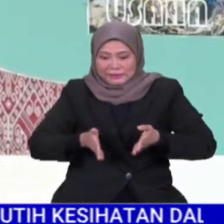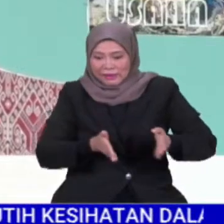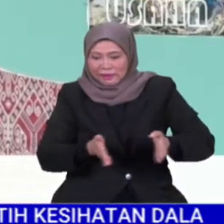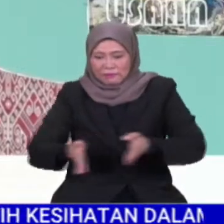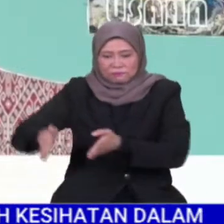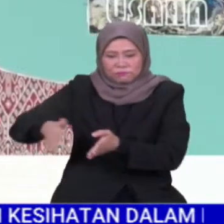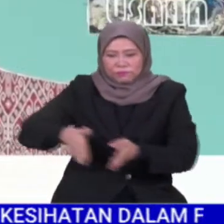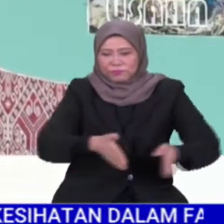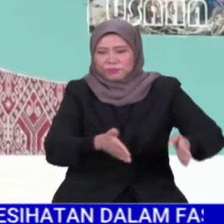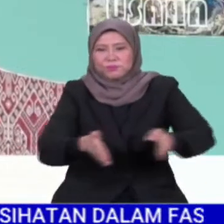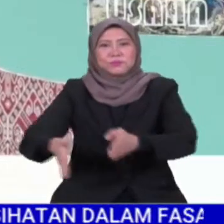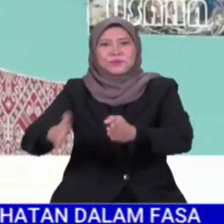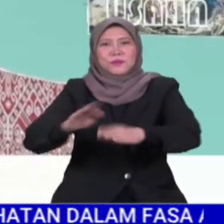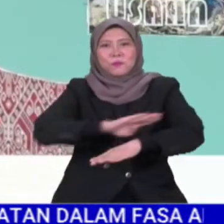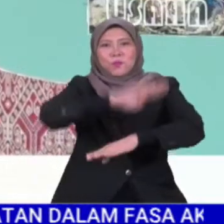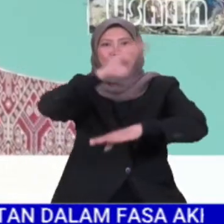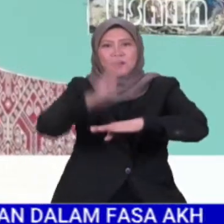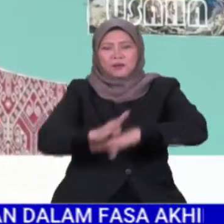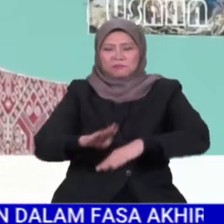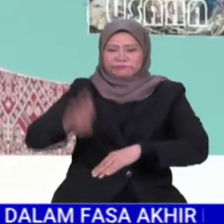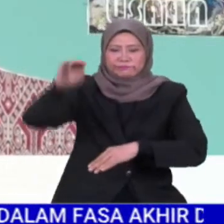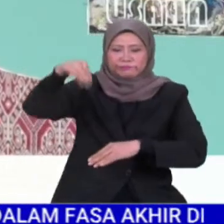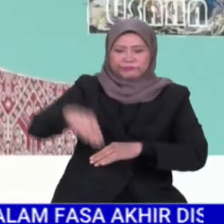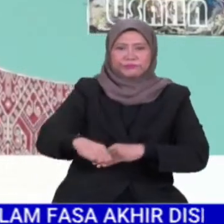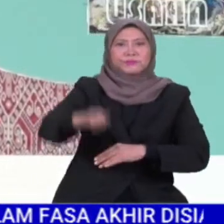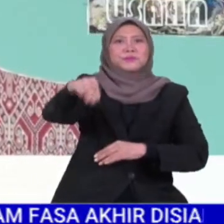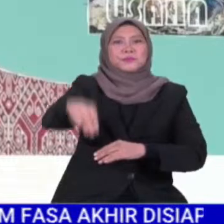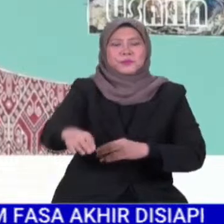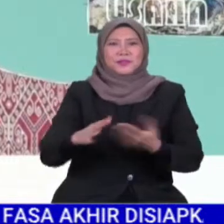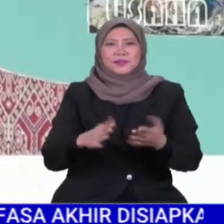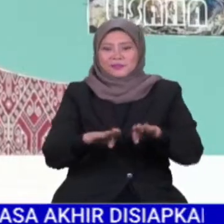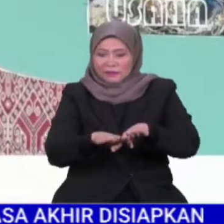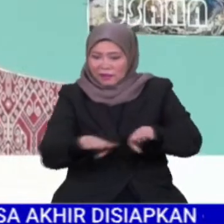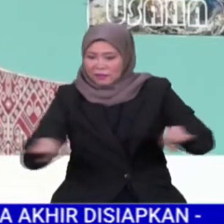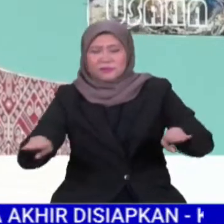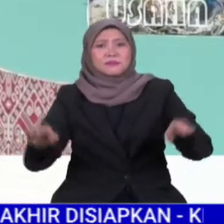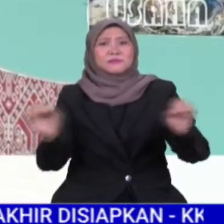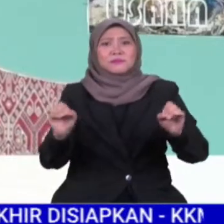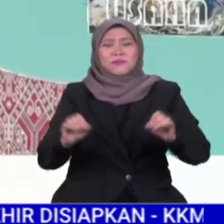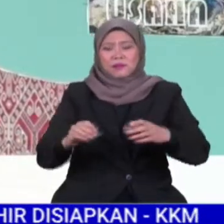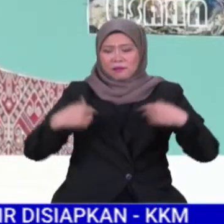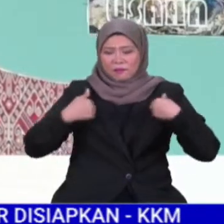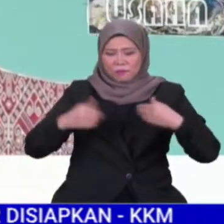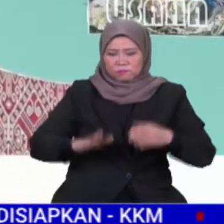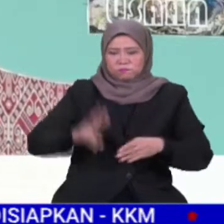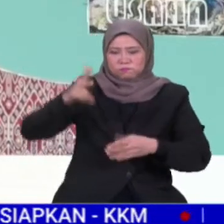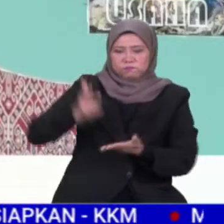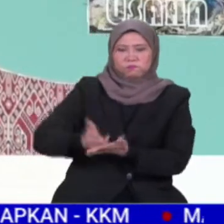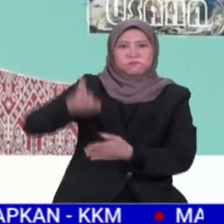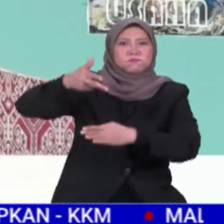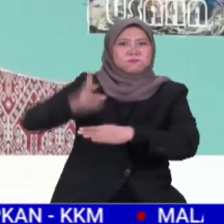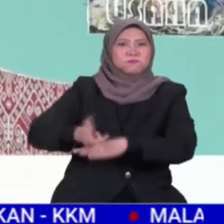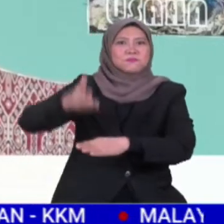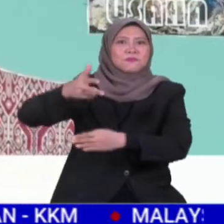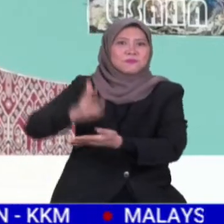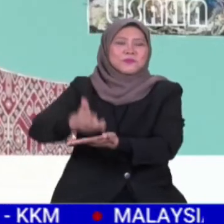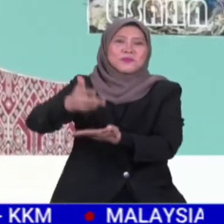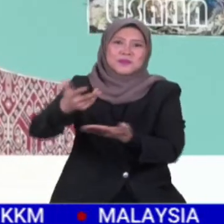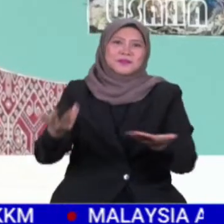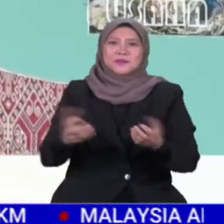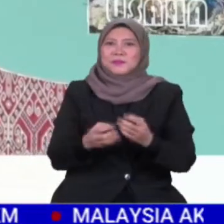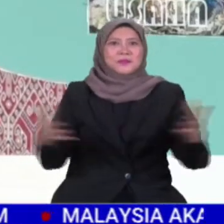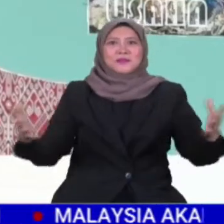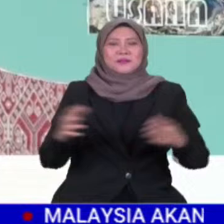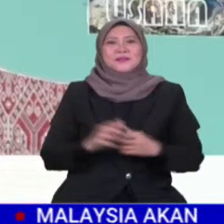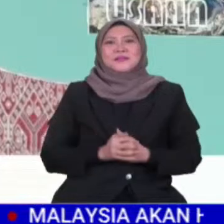berliku-liku, turun naik bukit dan pecah tidak rata, berlopak di sana sini. Datuk